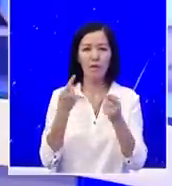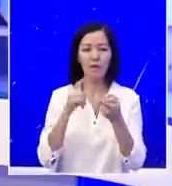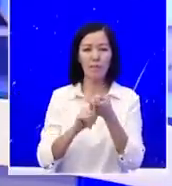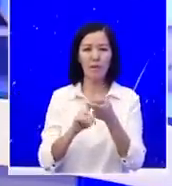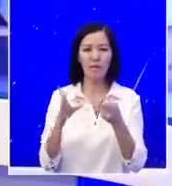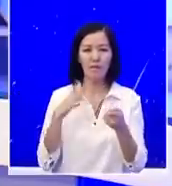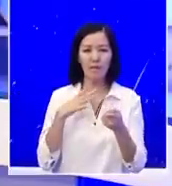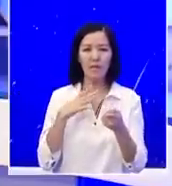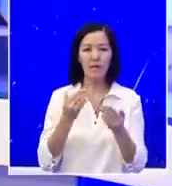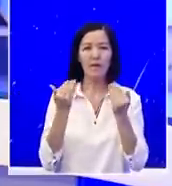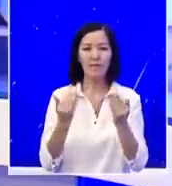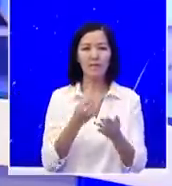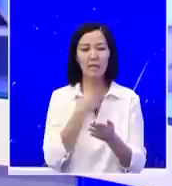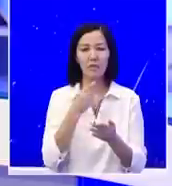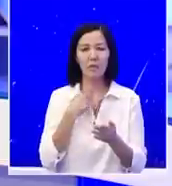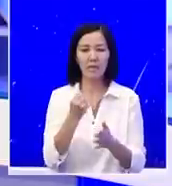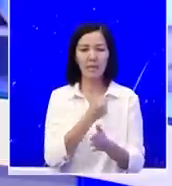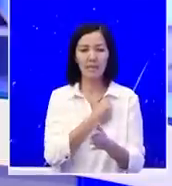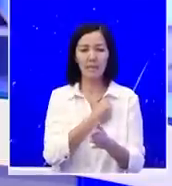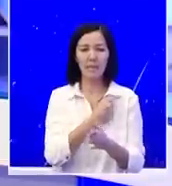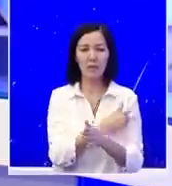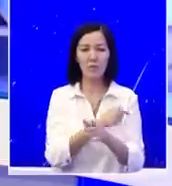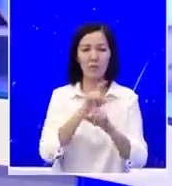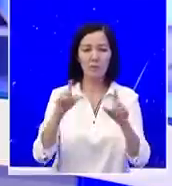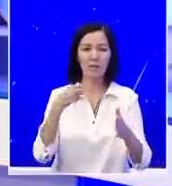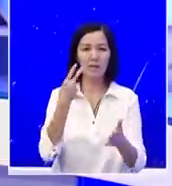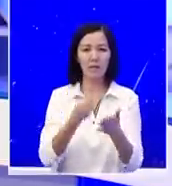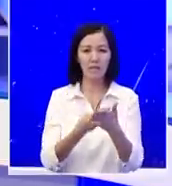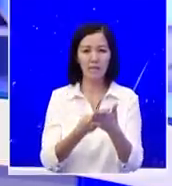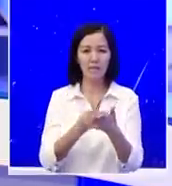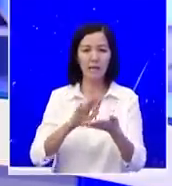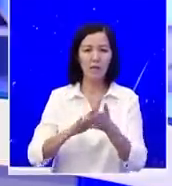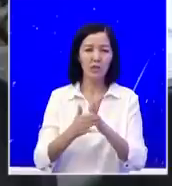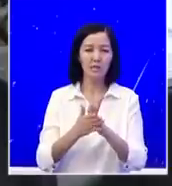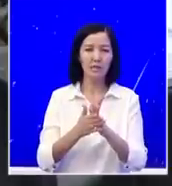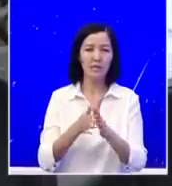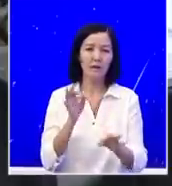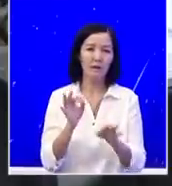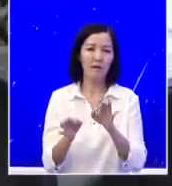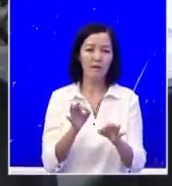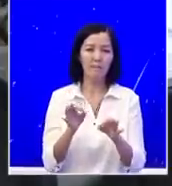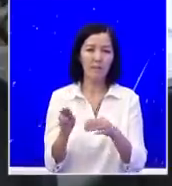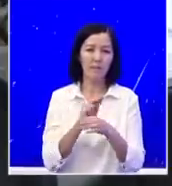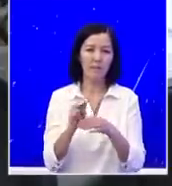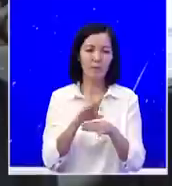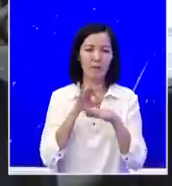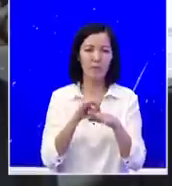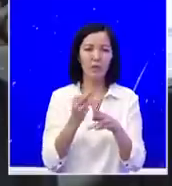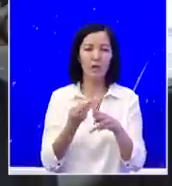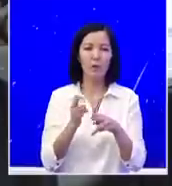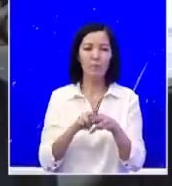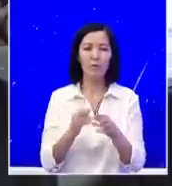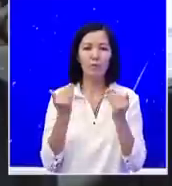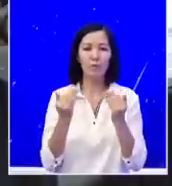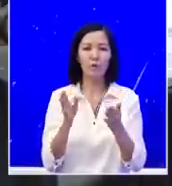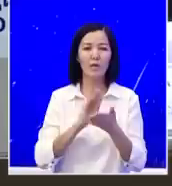байланыста болғандар. Олар қазір Талдықорғандағы әскери госпитальға жатқызылды. Жағдайлары қалыпты, ем алып жатыр. Бұл туралы бүгін